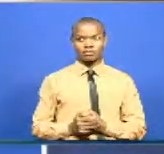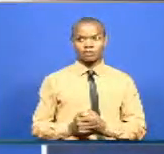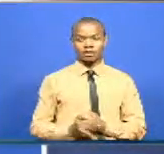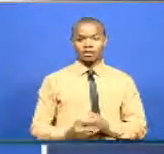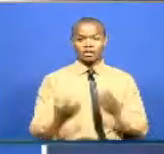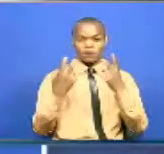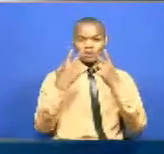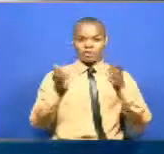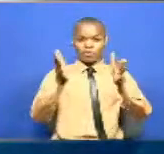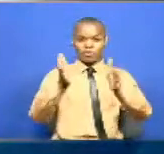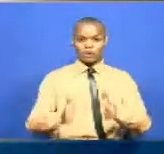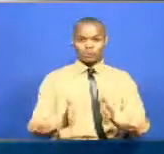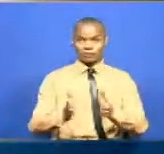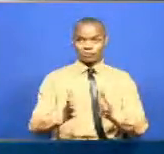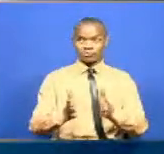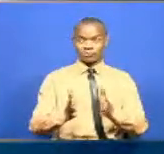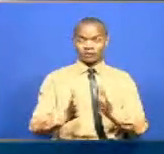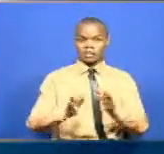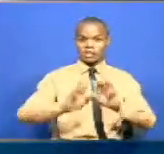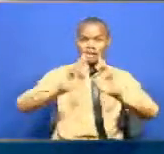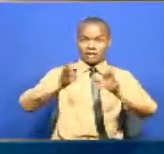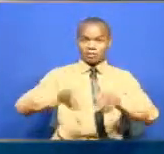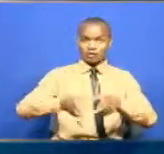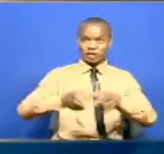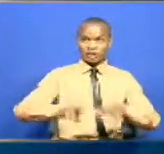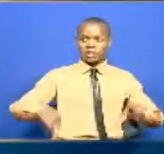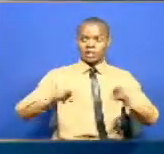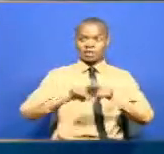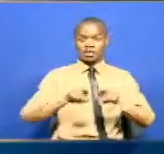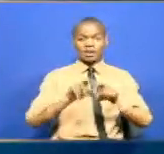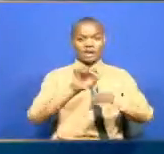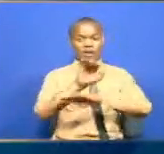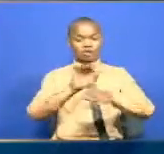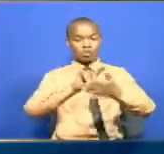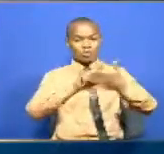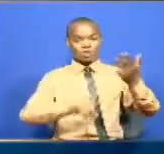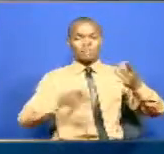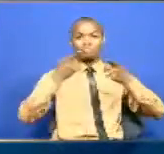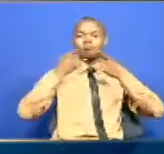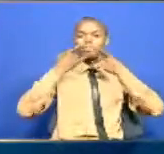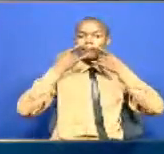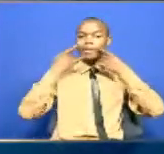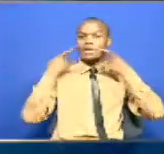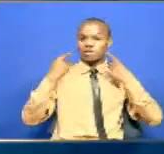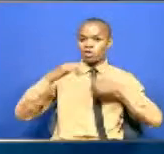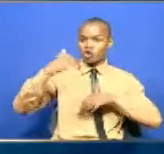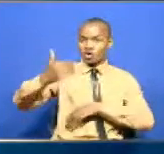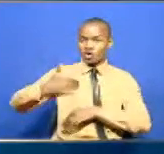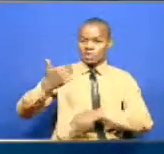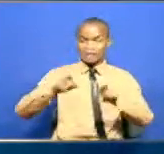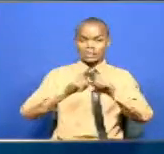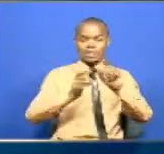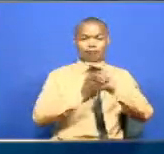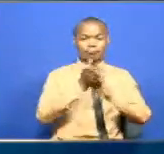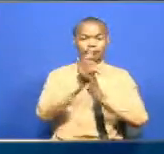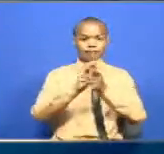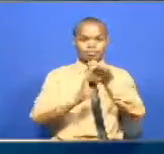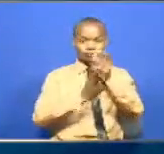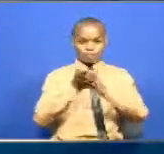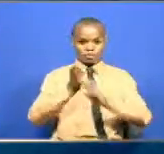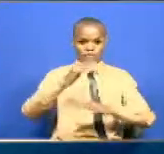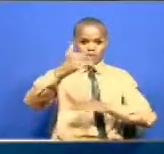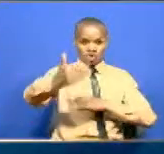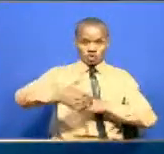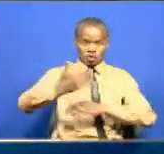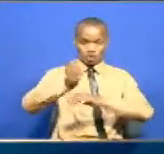Mtazamaji, kufuatia taarifa hiyo ya mwenzangu Safin Acheng, unahimiza tu kuvalia maski na kunawa mikono mara kwa mara ili